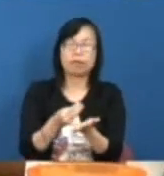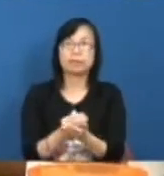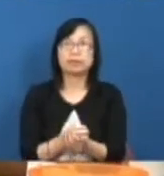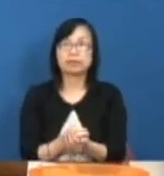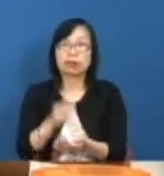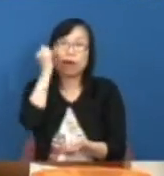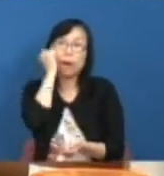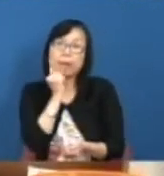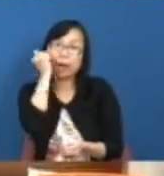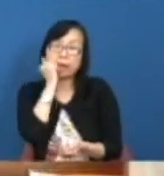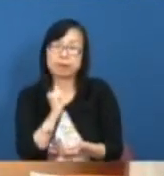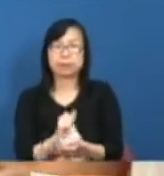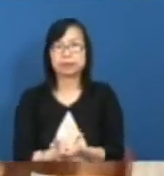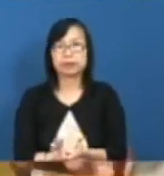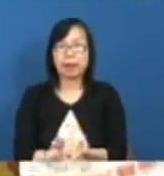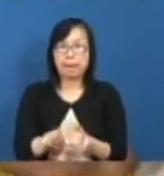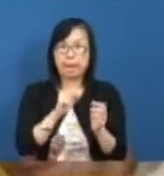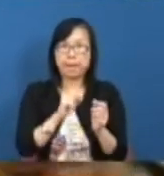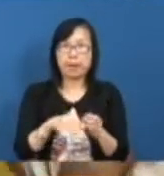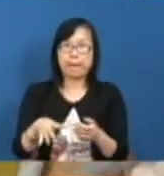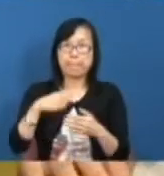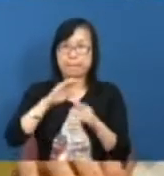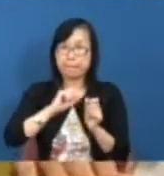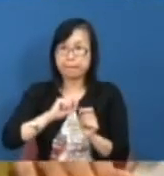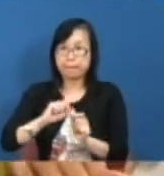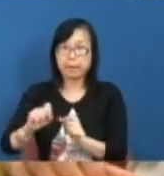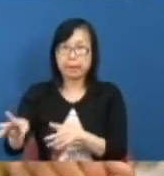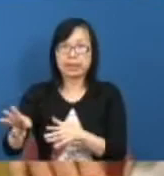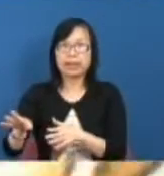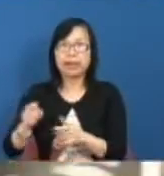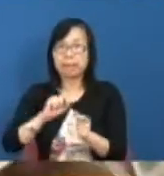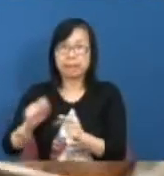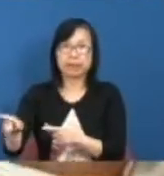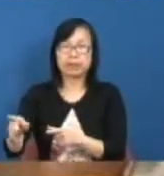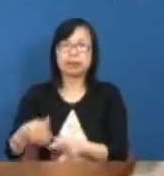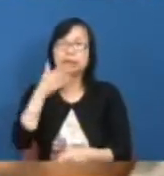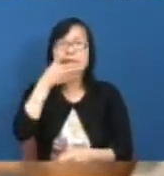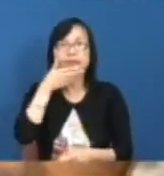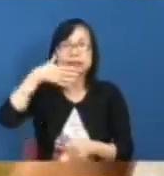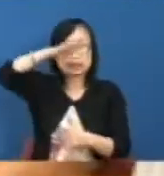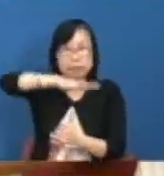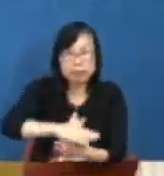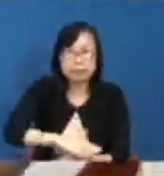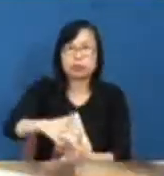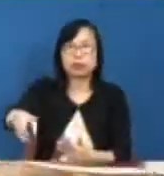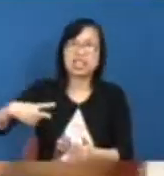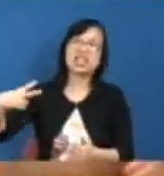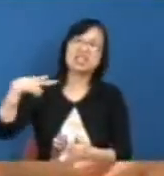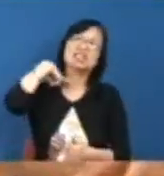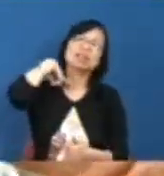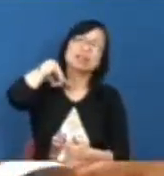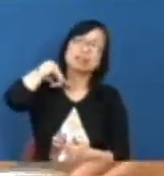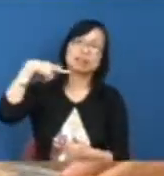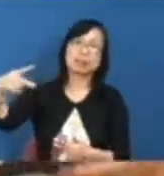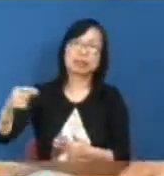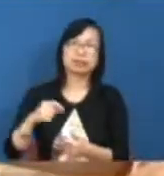嗰位阿伯啦，即係俾一位年青人撳住嗰位阿伯。嗱，咁呢個咧叉我頸呢位咧就應該唔係嗰位阿伯啦，